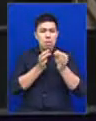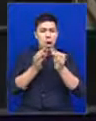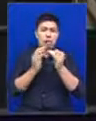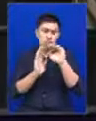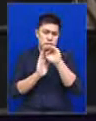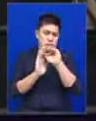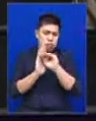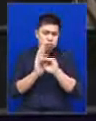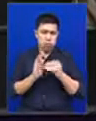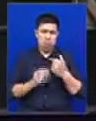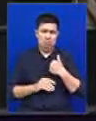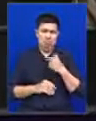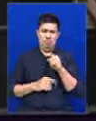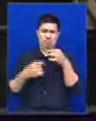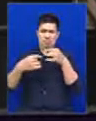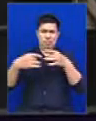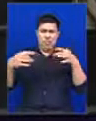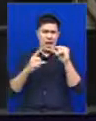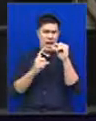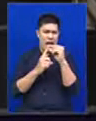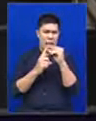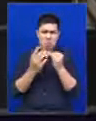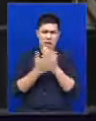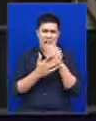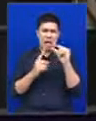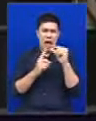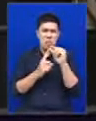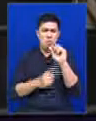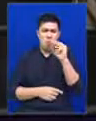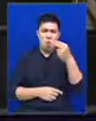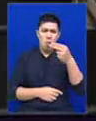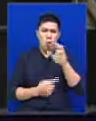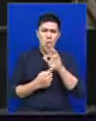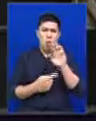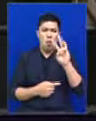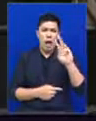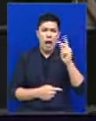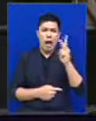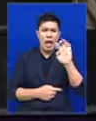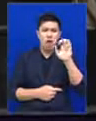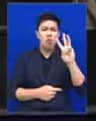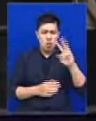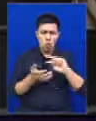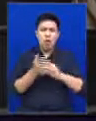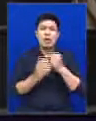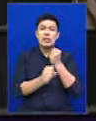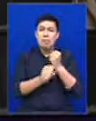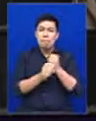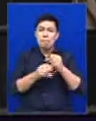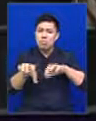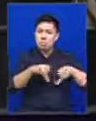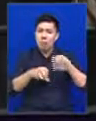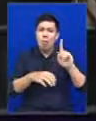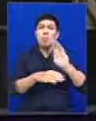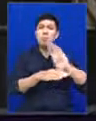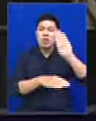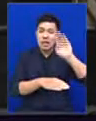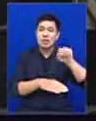ดับว่ามันไม่ใช่คำนั้นมันไม่ใช่หัวคิวนะครับมันเป็นการดำเนินงานโดยเอกช